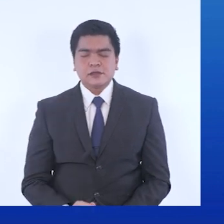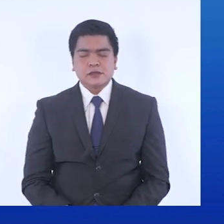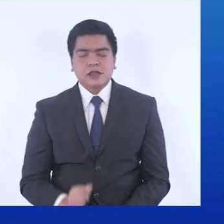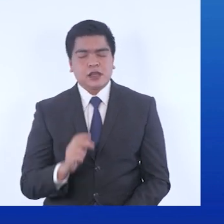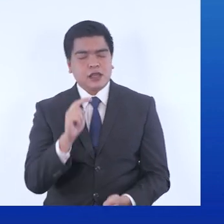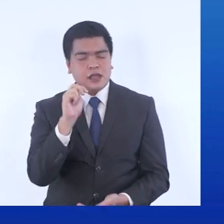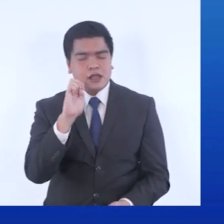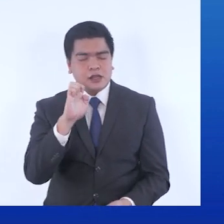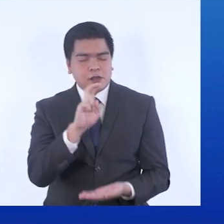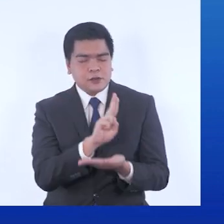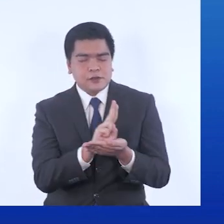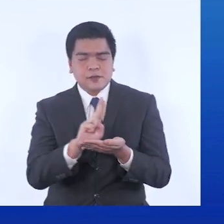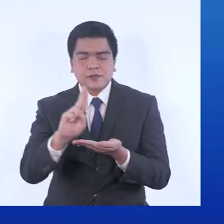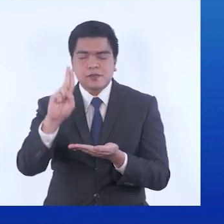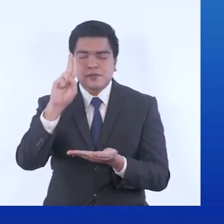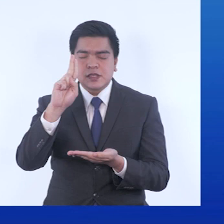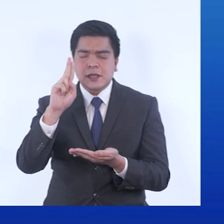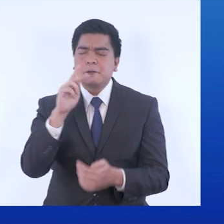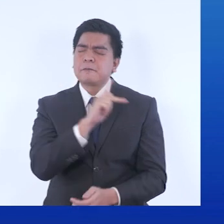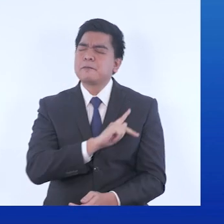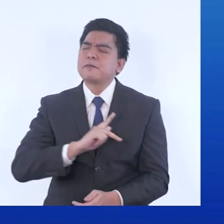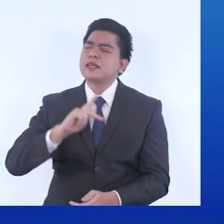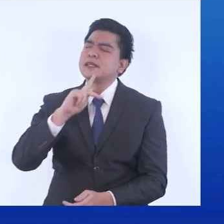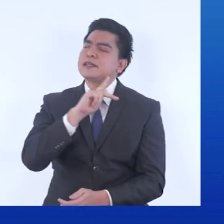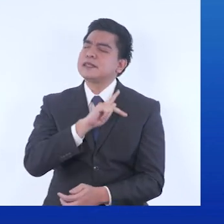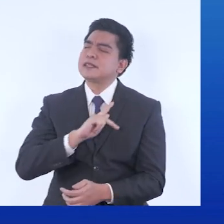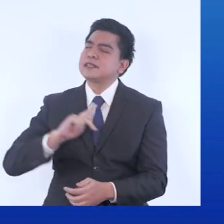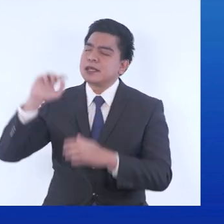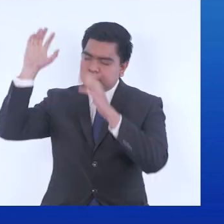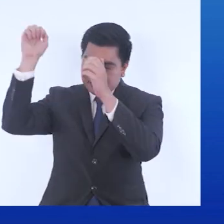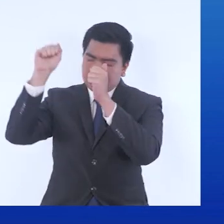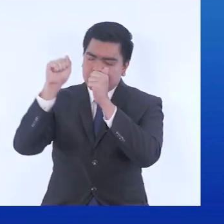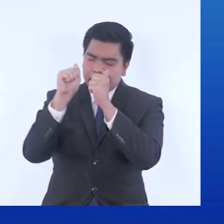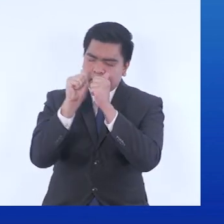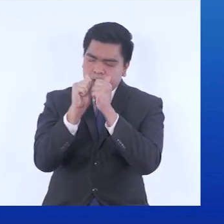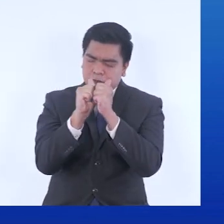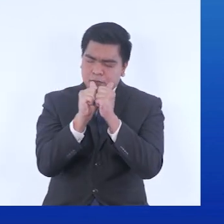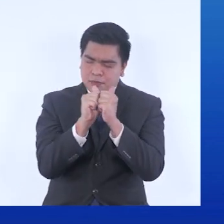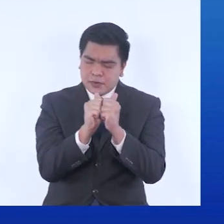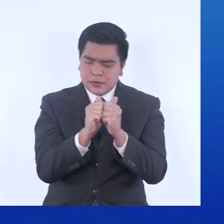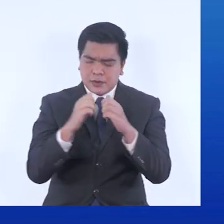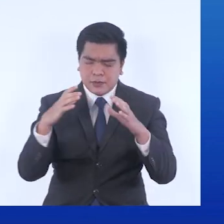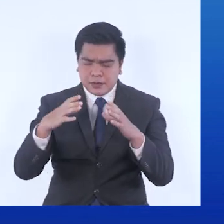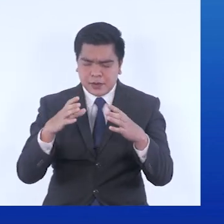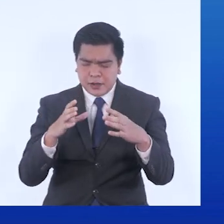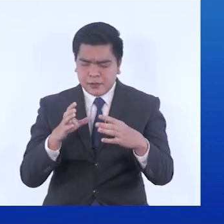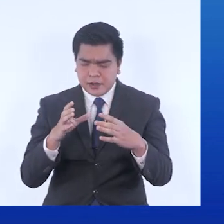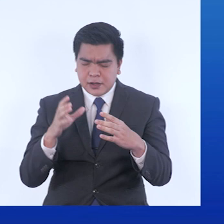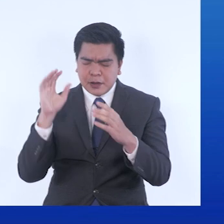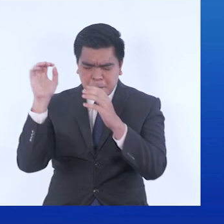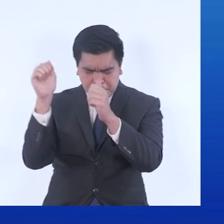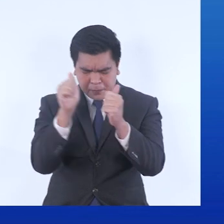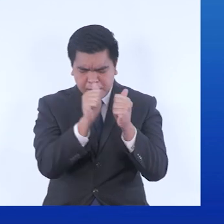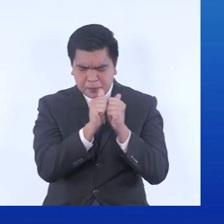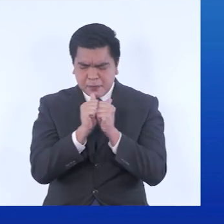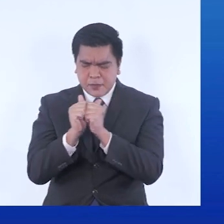Interpreters ng New Era University. Maanong saksihan mo po ang isasagawa po naming mga pagtitipon, samahan